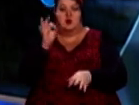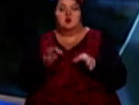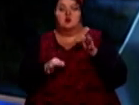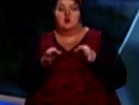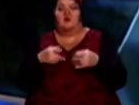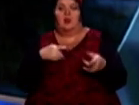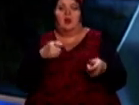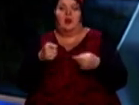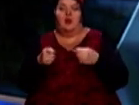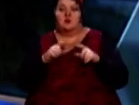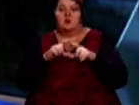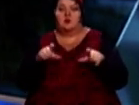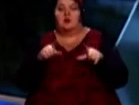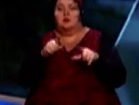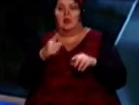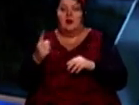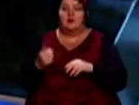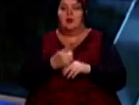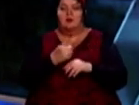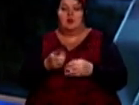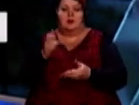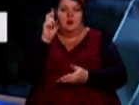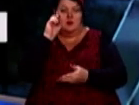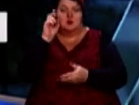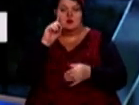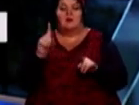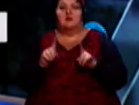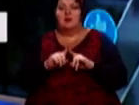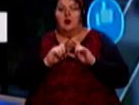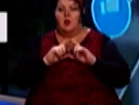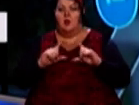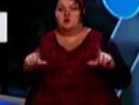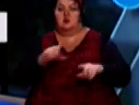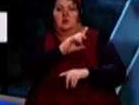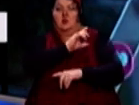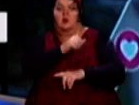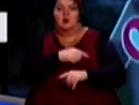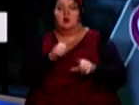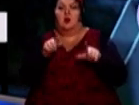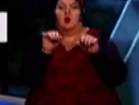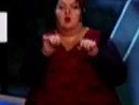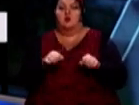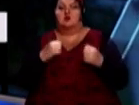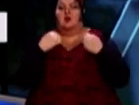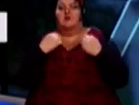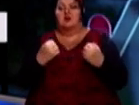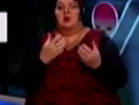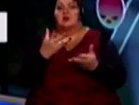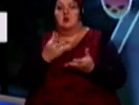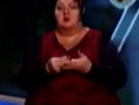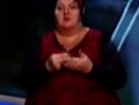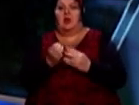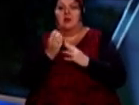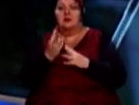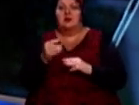адміністрація? Тому що наразі це єдина державна така установа потужна, яка може витягнути на своїх плечах 13 тисяч